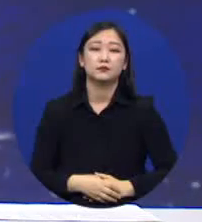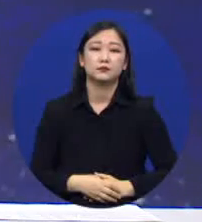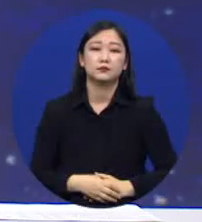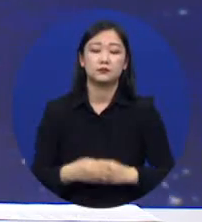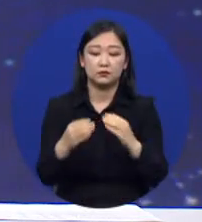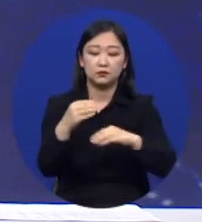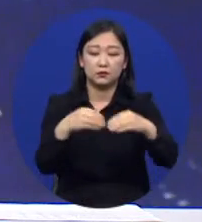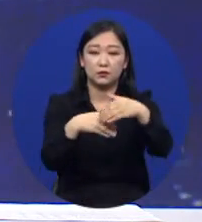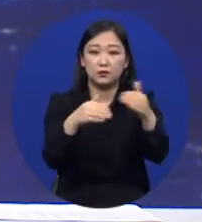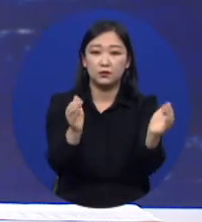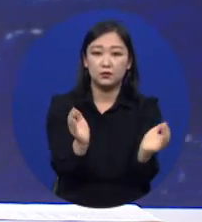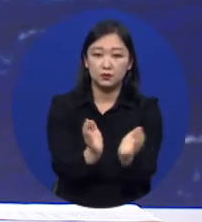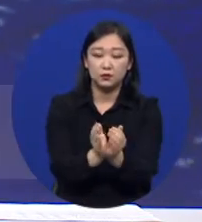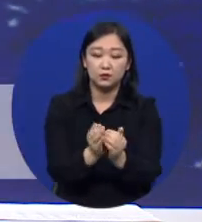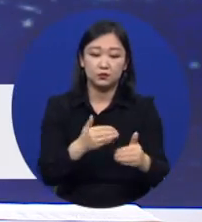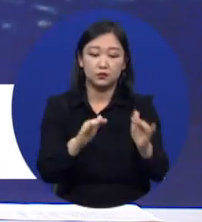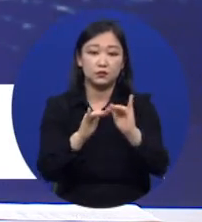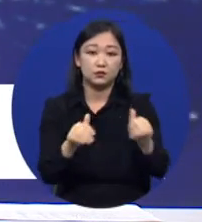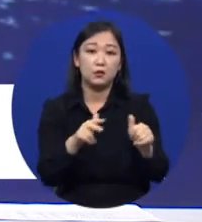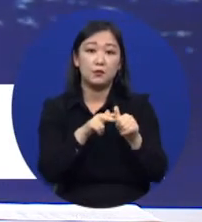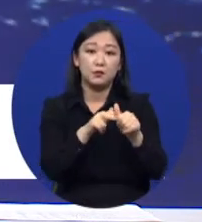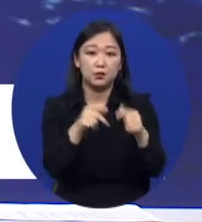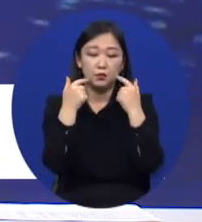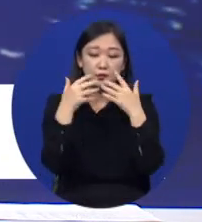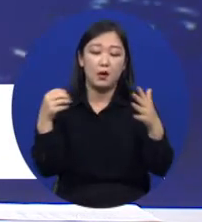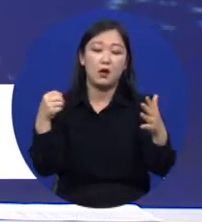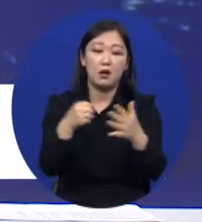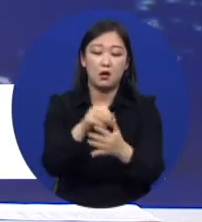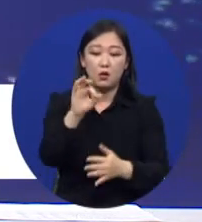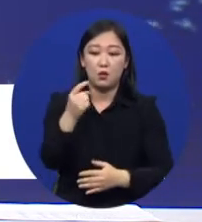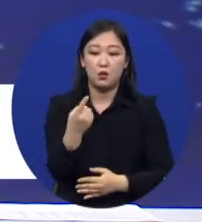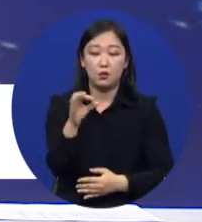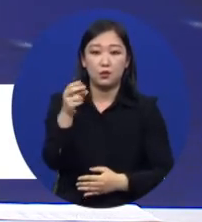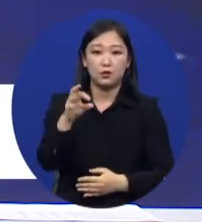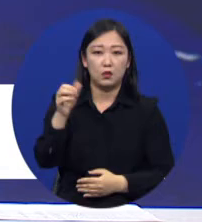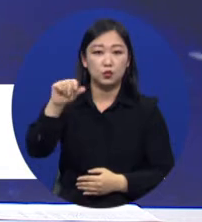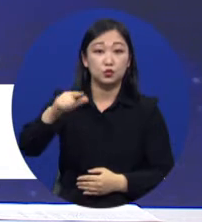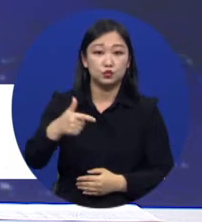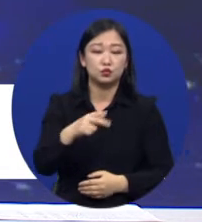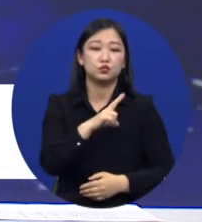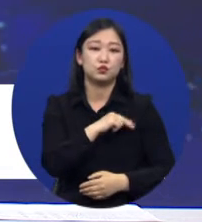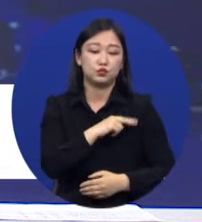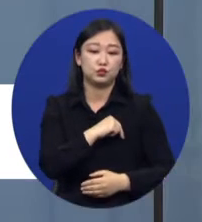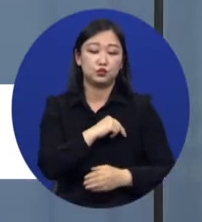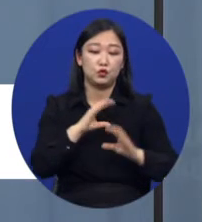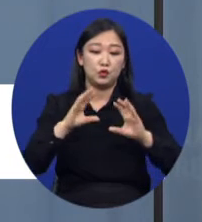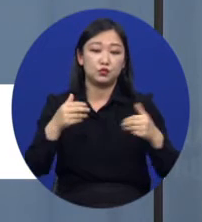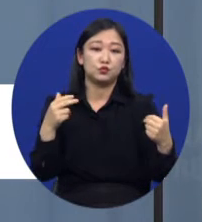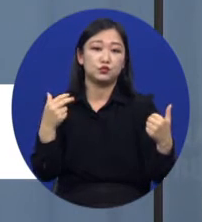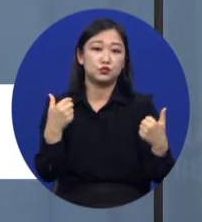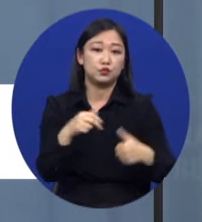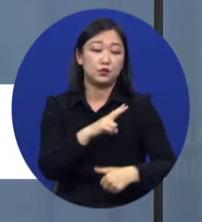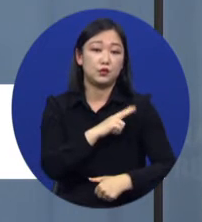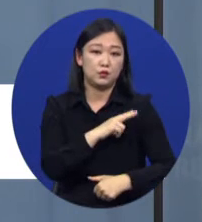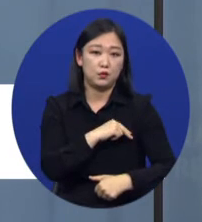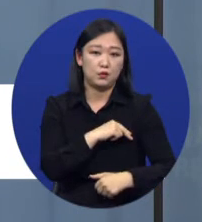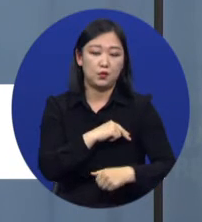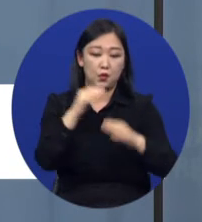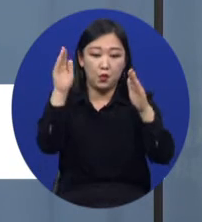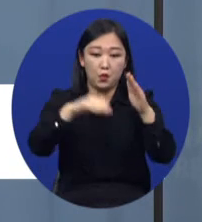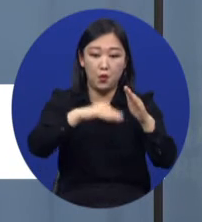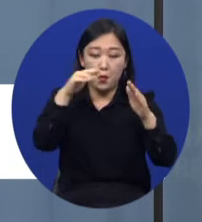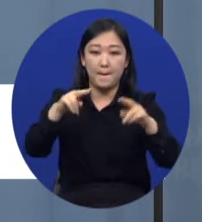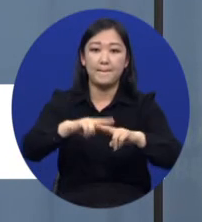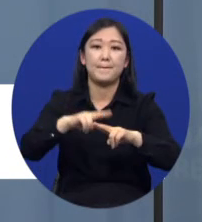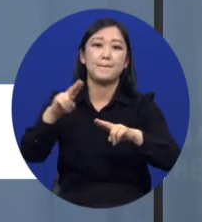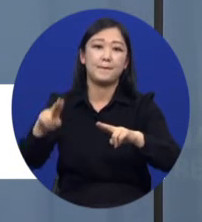더불어 민주당 제주도지사 후보로 확정된 5 영훈 위원이 국회의원직을 공식 사퇴 했읍니다